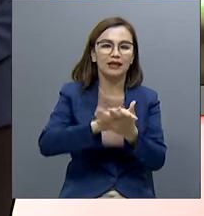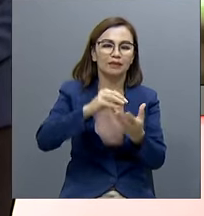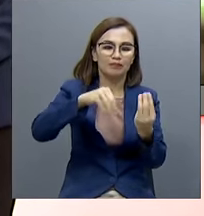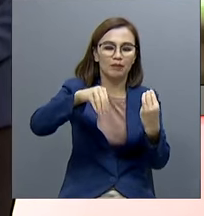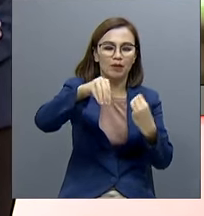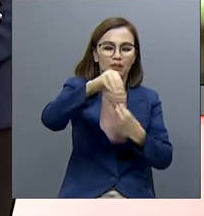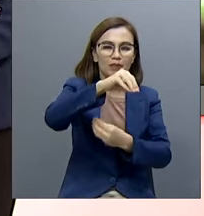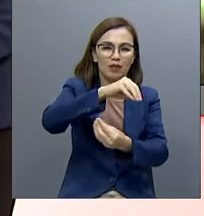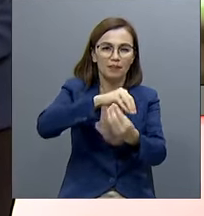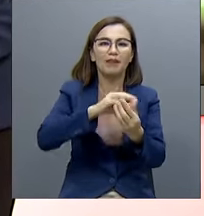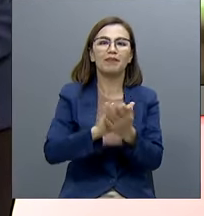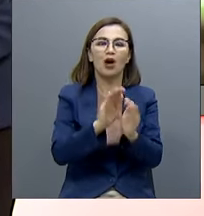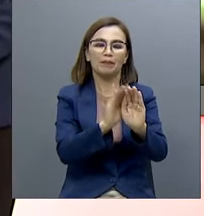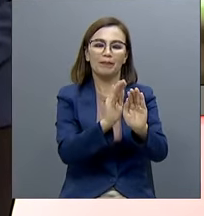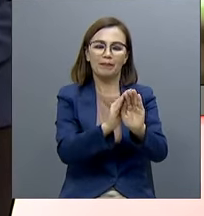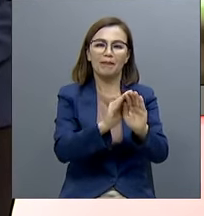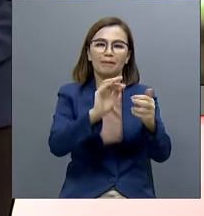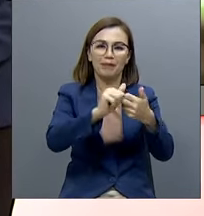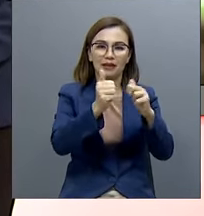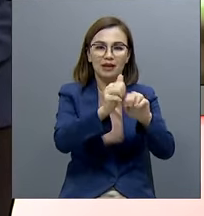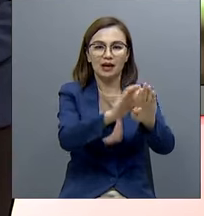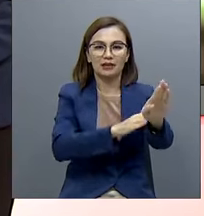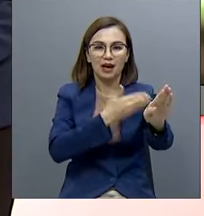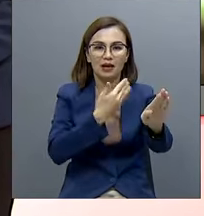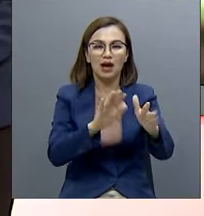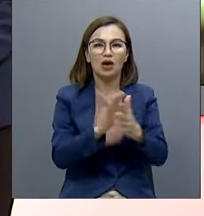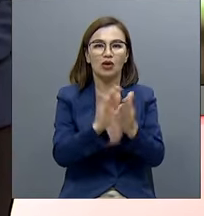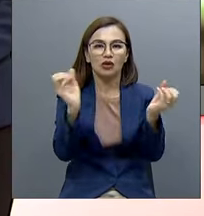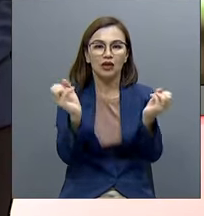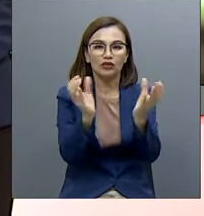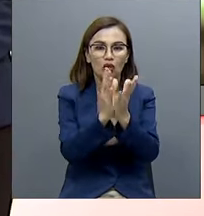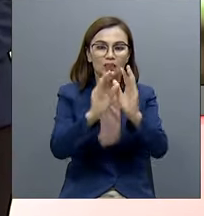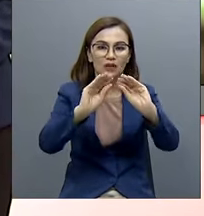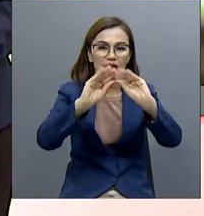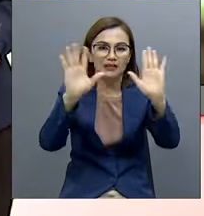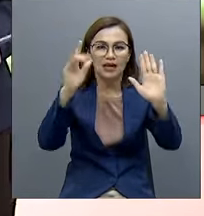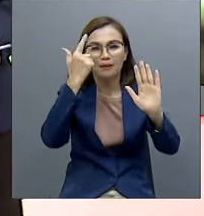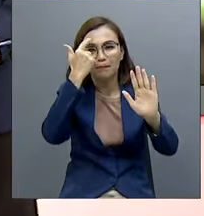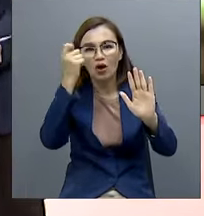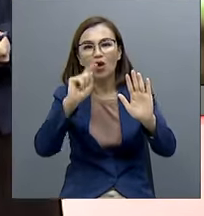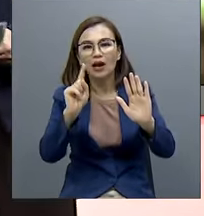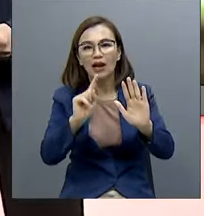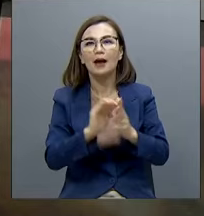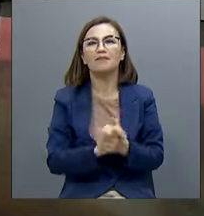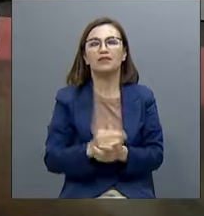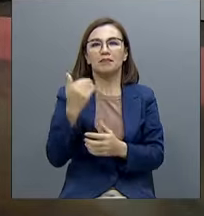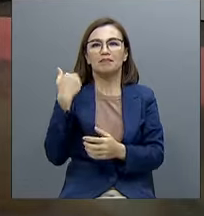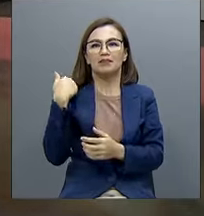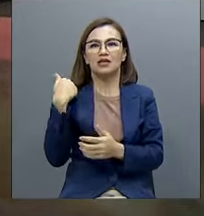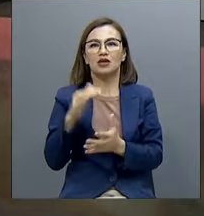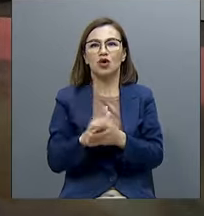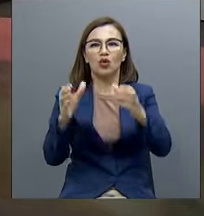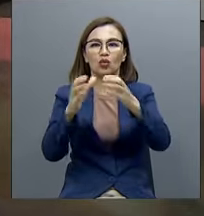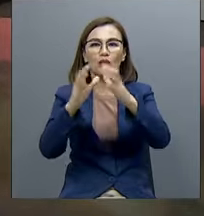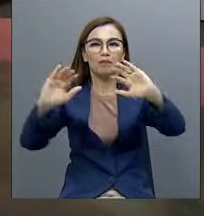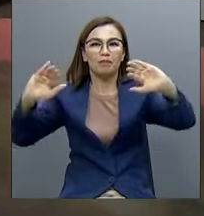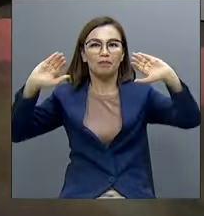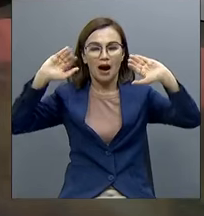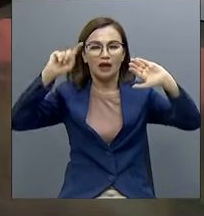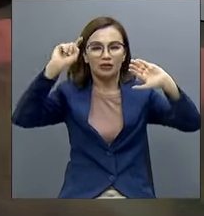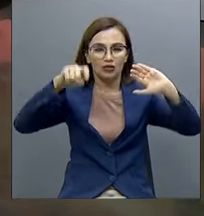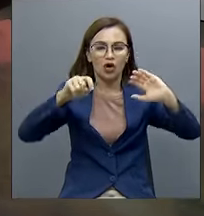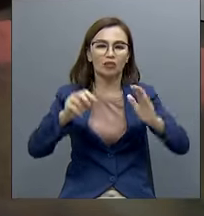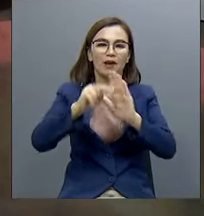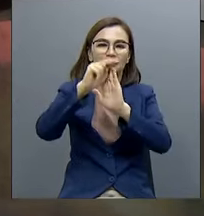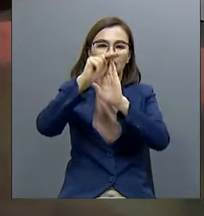สะสมมานานนะคะแล้วก็ตอนนี้เริ่มส่งผลนกระทบที่ชัดเจนแล้วนั่นตอกย้ำนะคะคุณพรวดีคุณจีรชาตาว่าภาครัฐเนี่ยต้องมีการใช้นโยบาลการ